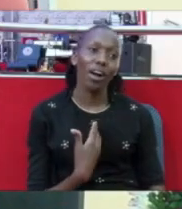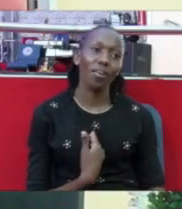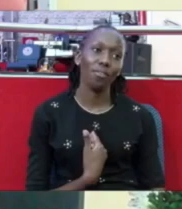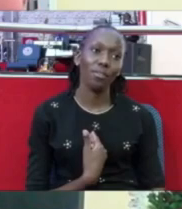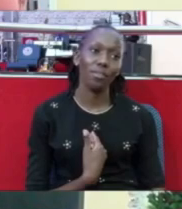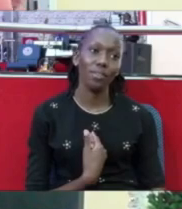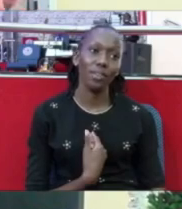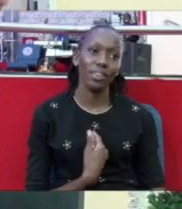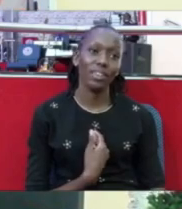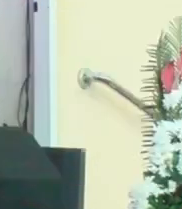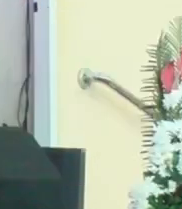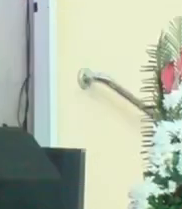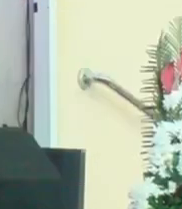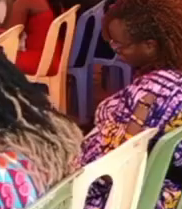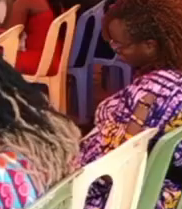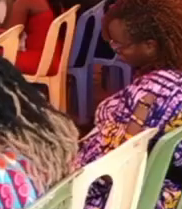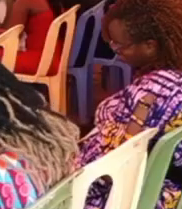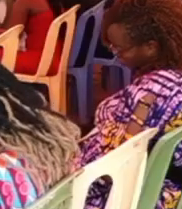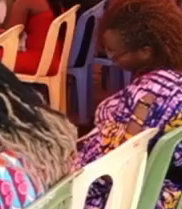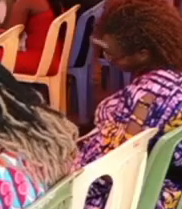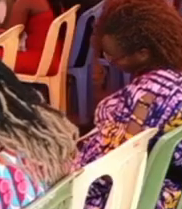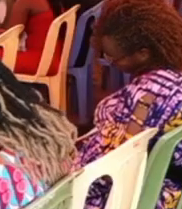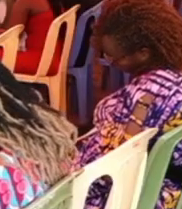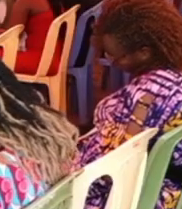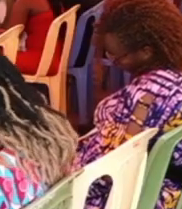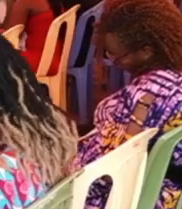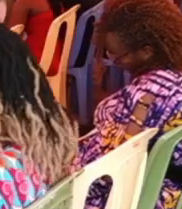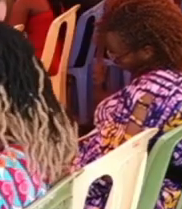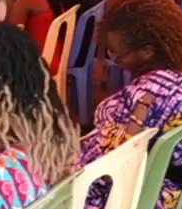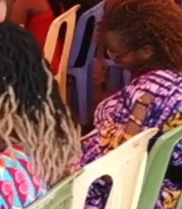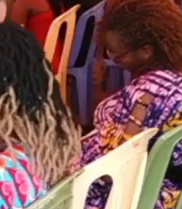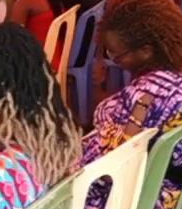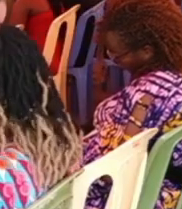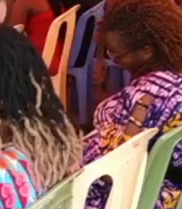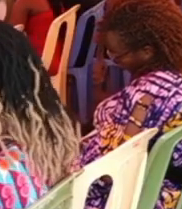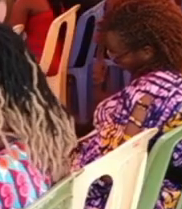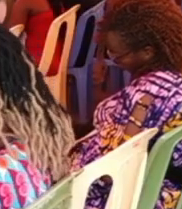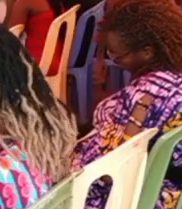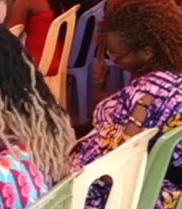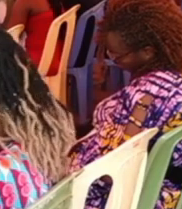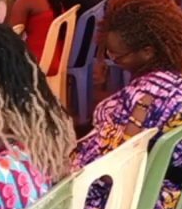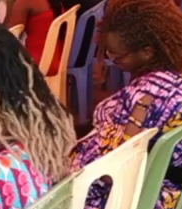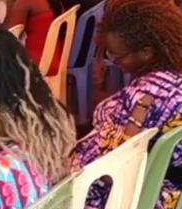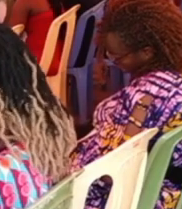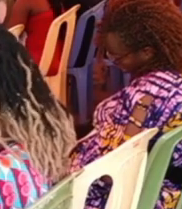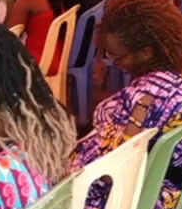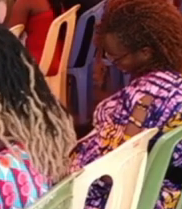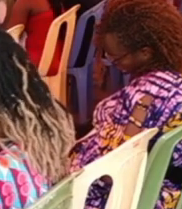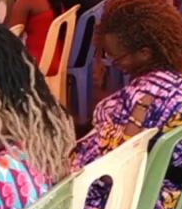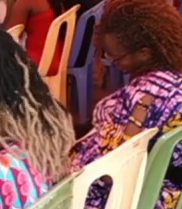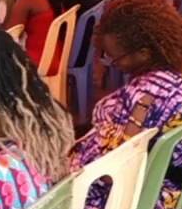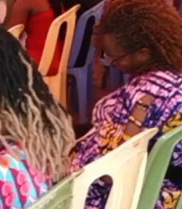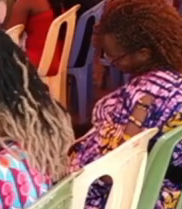is required in all stewards. Uaminifu unahitajika katika uwakili wote. That they are responsible in the things that they have been given.